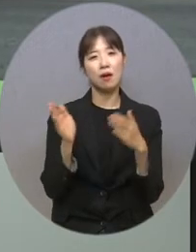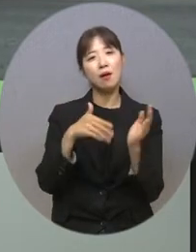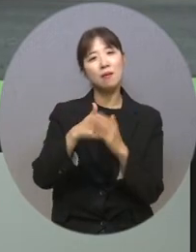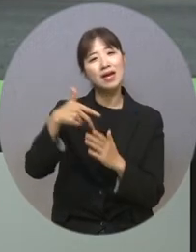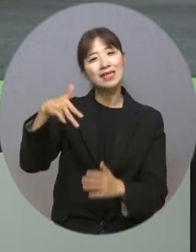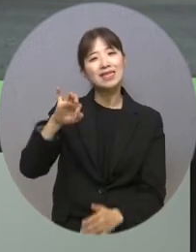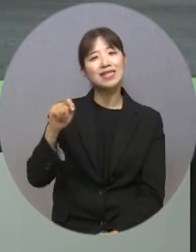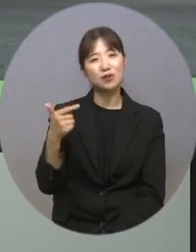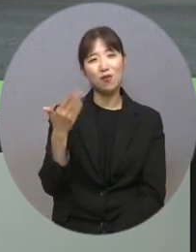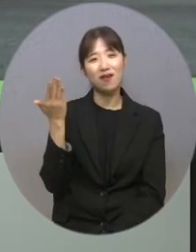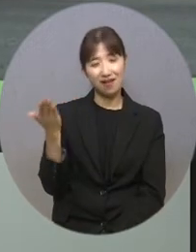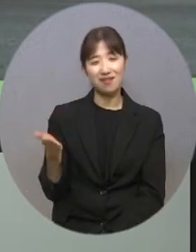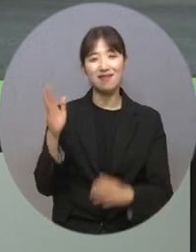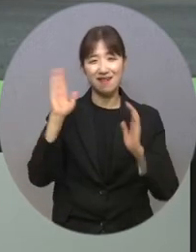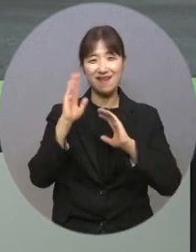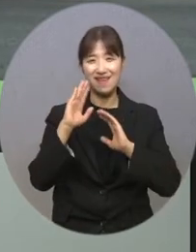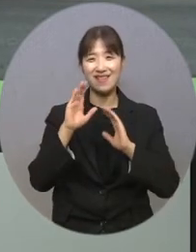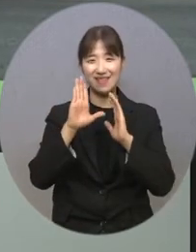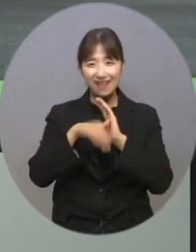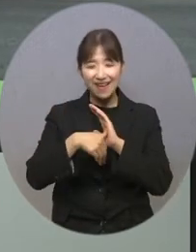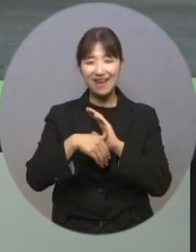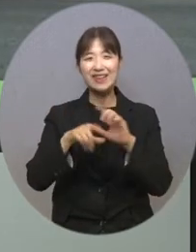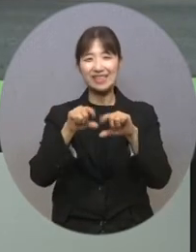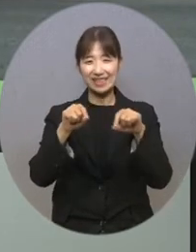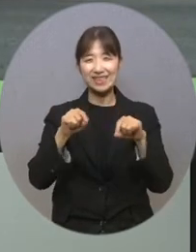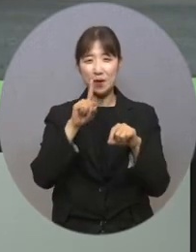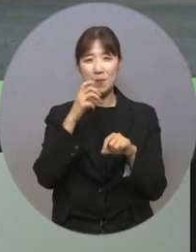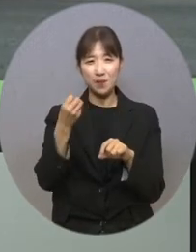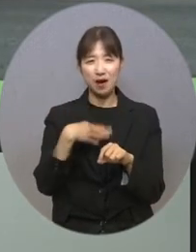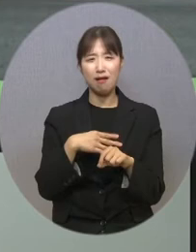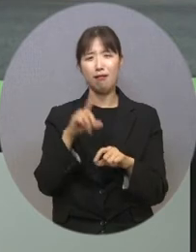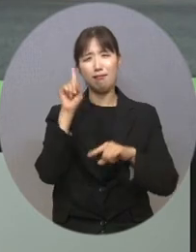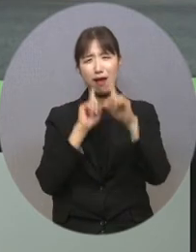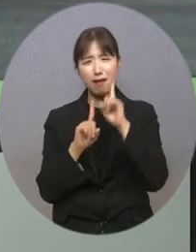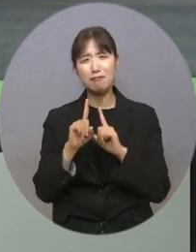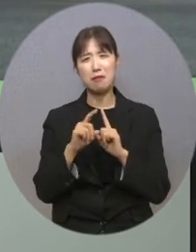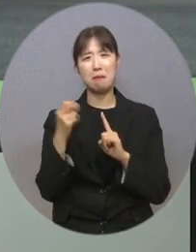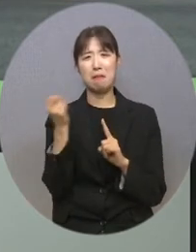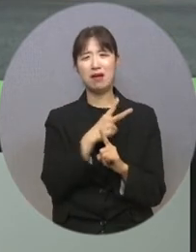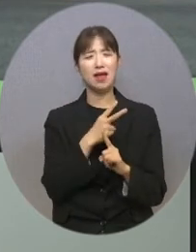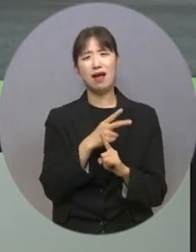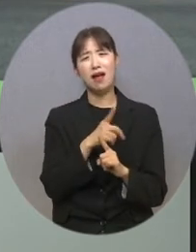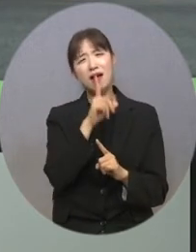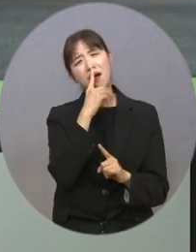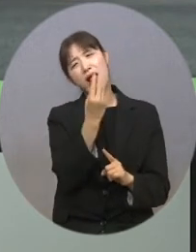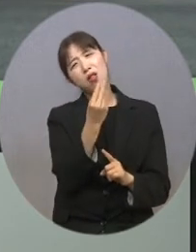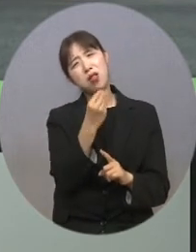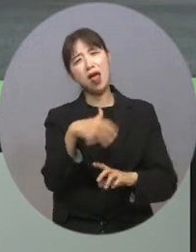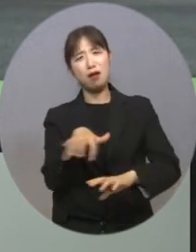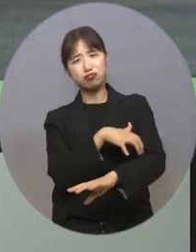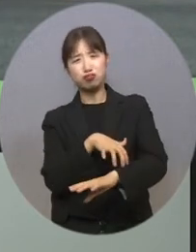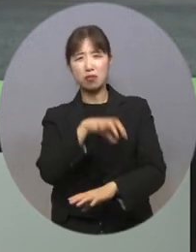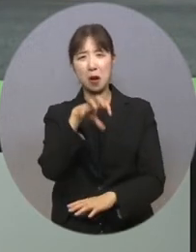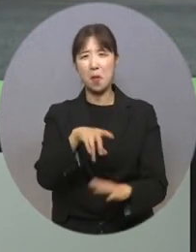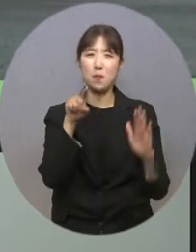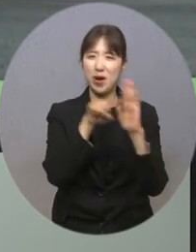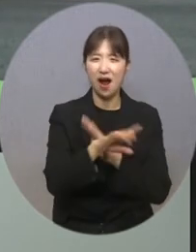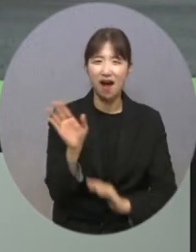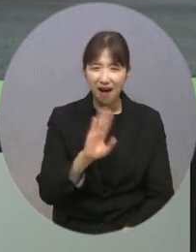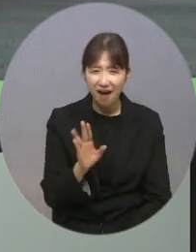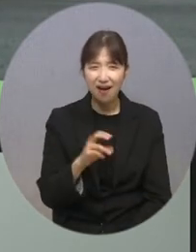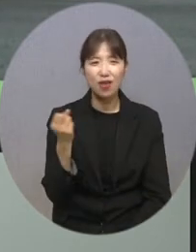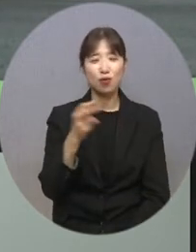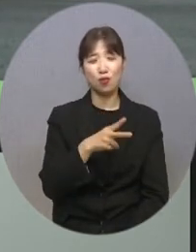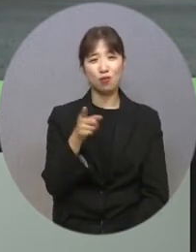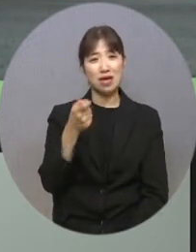아 창 시절의 아까 식당 얘기 하셨지만 한번 이렇게 상처 파고 좀 불편할 수 있다 고 또 안가게 되고 또